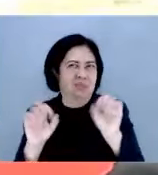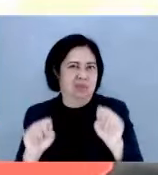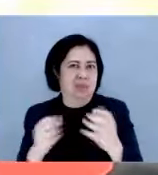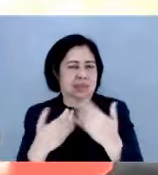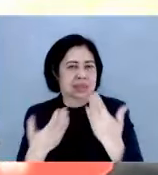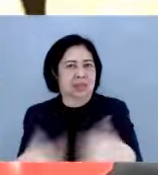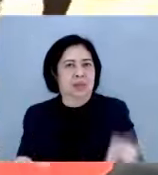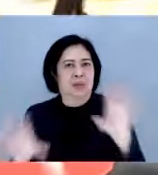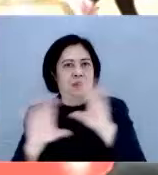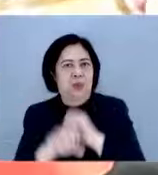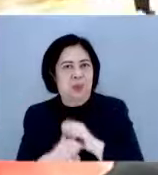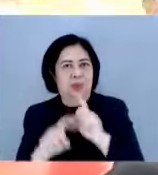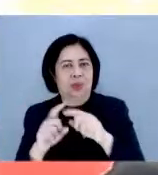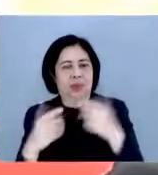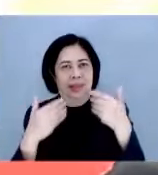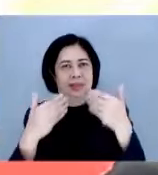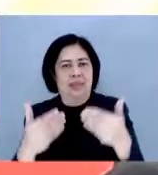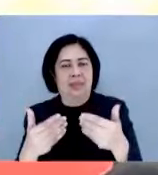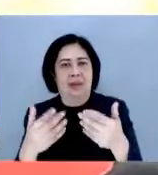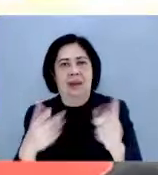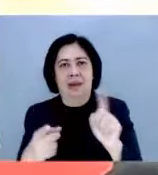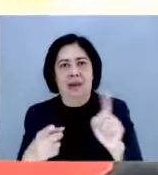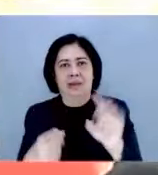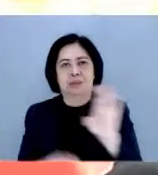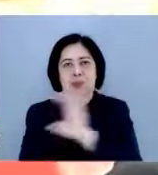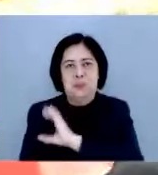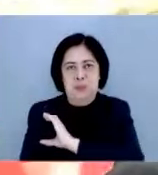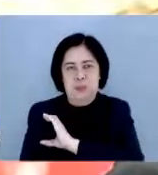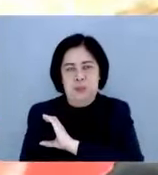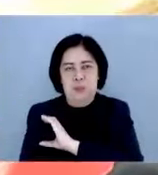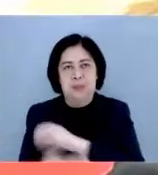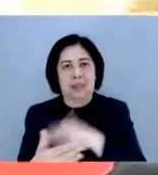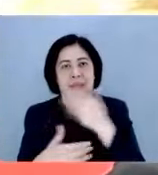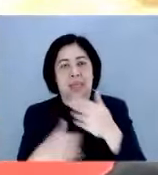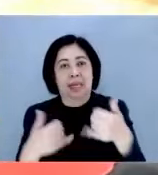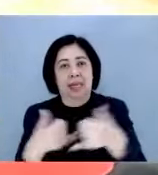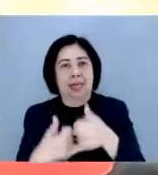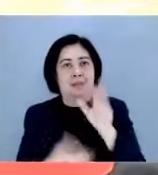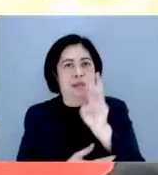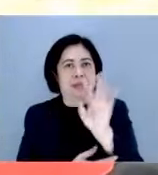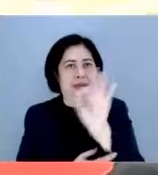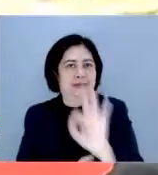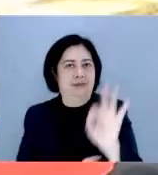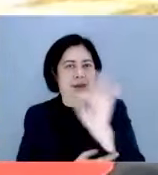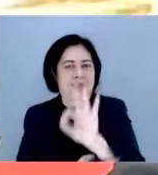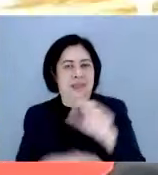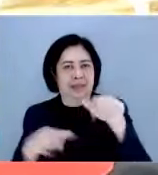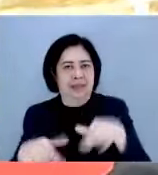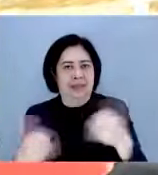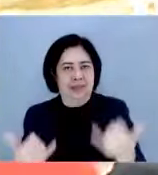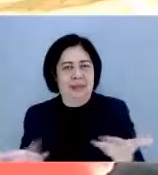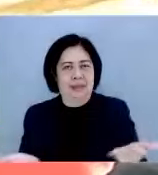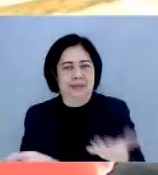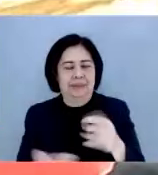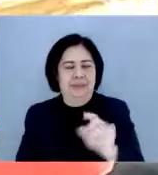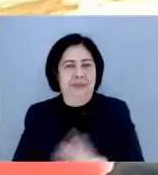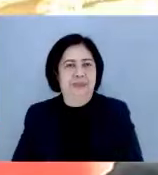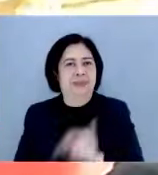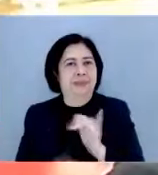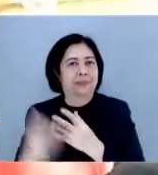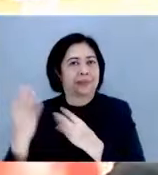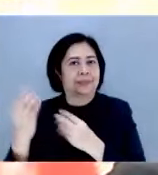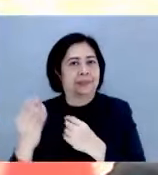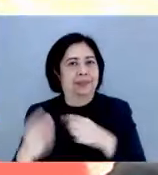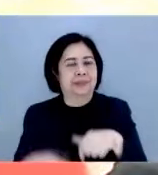serye at tuluyang kunin ang kampiyonato pagdating ng Game 6 sa Biyernes, dito pa rin yan sa Big Dome. At yan ang latest mula dito sa